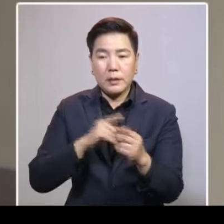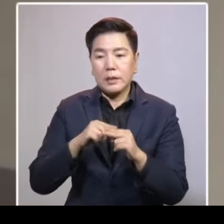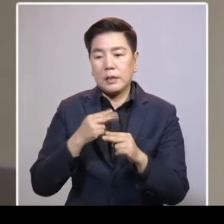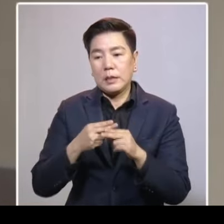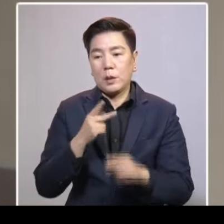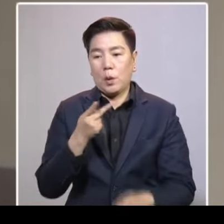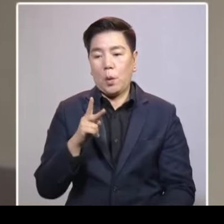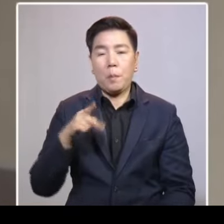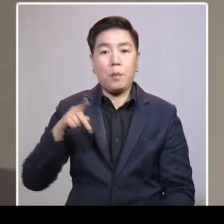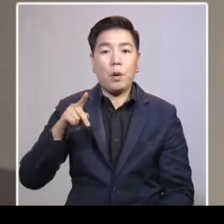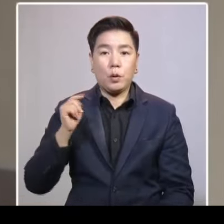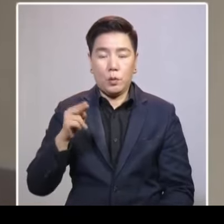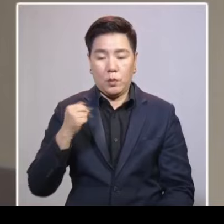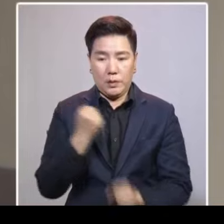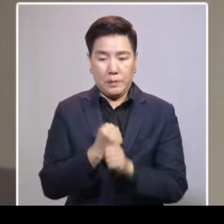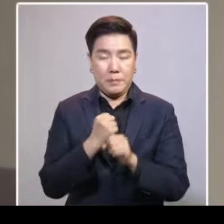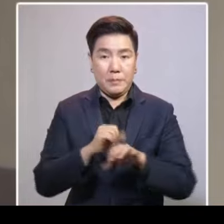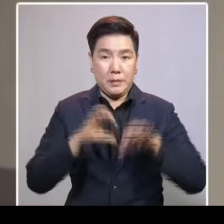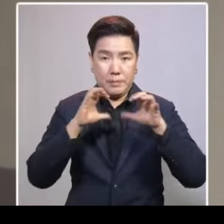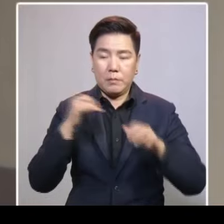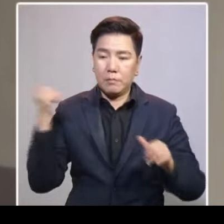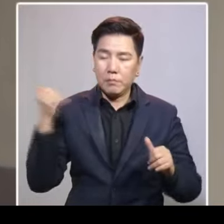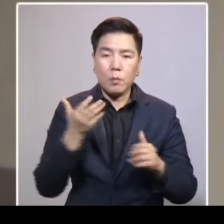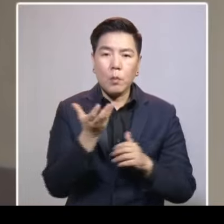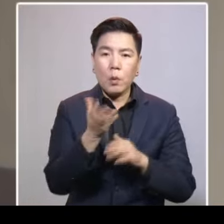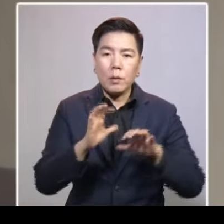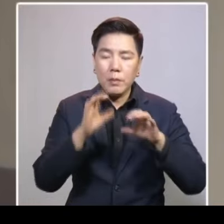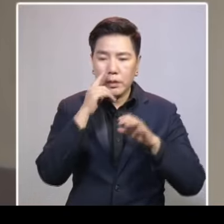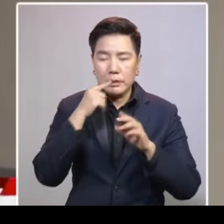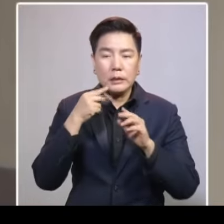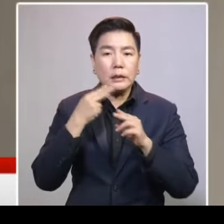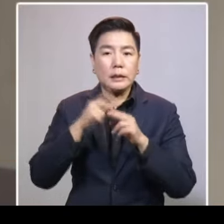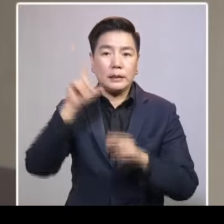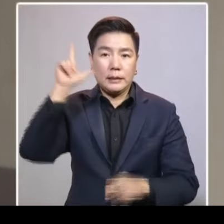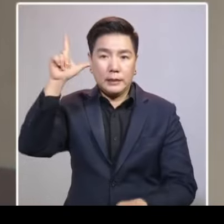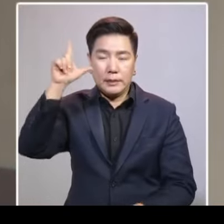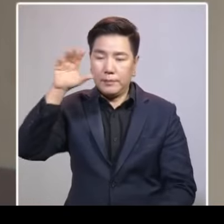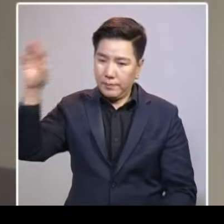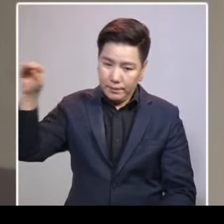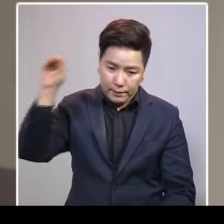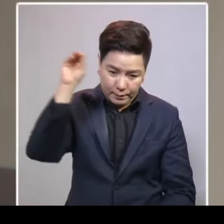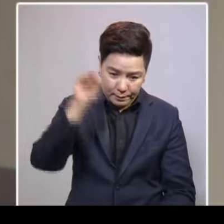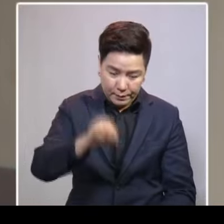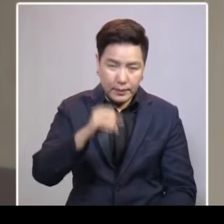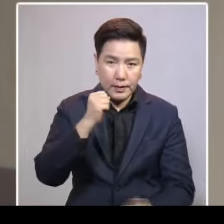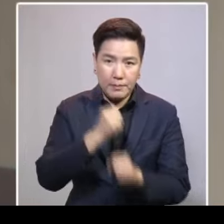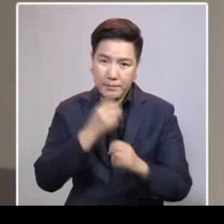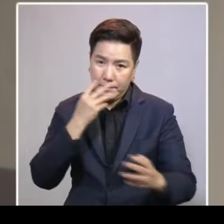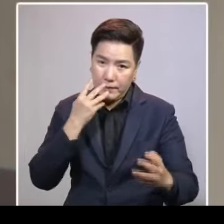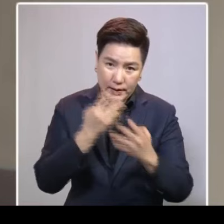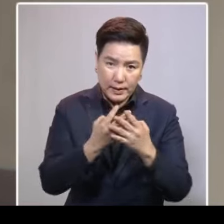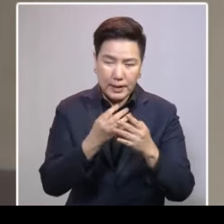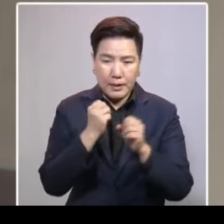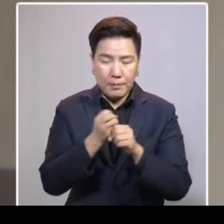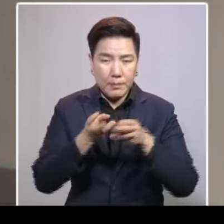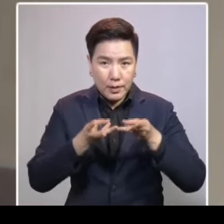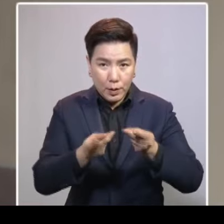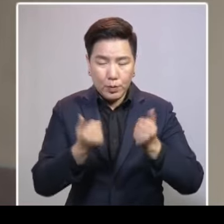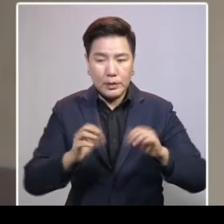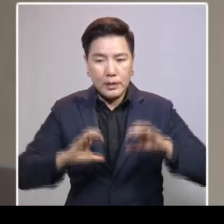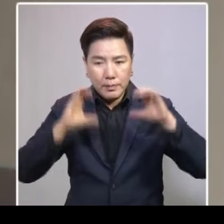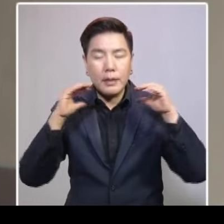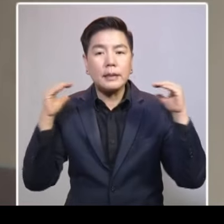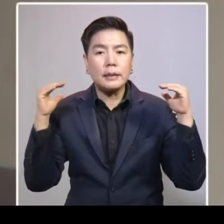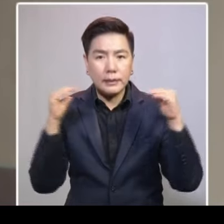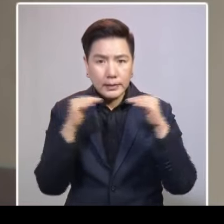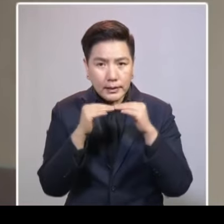คปท.มาชุมนุมที่ทำเนียบรัฐบาลเพื่อเรียกร้องให้รัฐบาลนำตัวนายทักษิณชินวัตรอดีตนายกรัฐมนตรีกลับเข้าเรือนจำโดยระบุว่ารัฐบาลให้สิทธิ